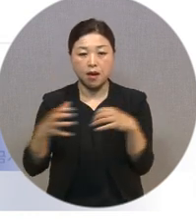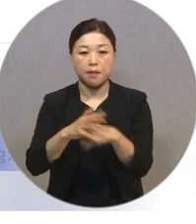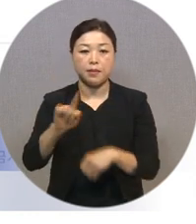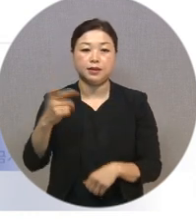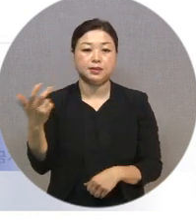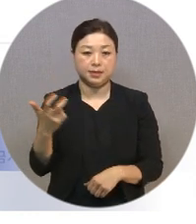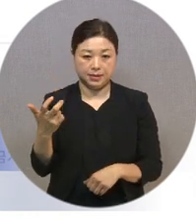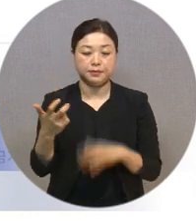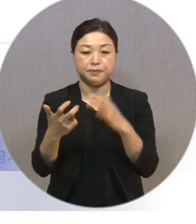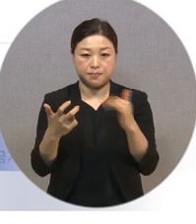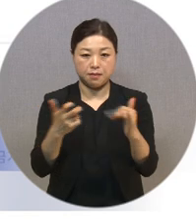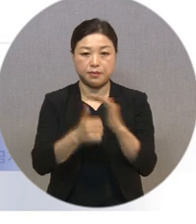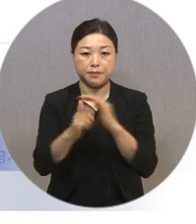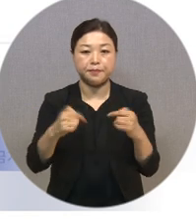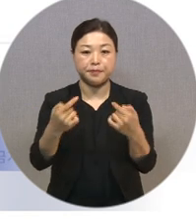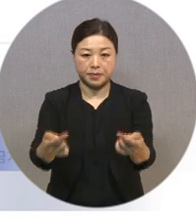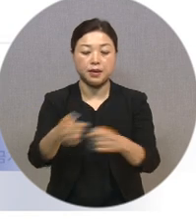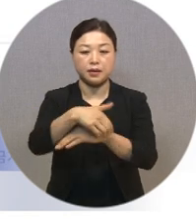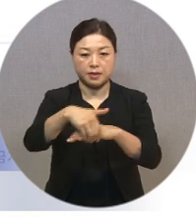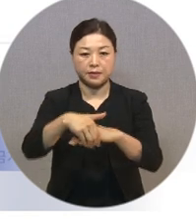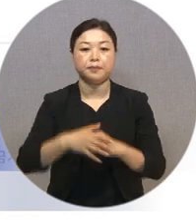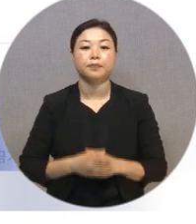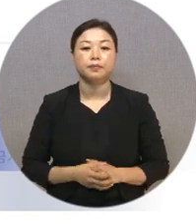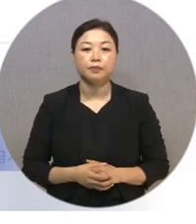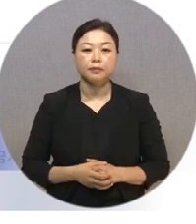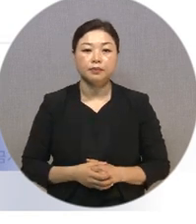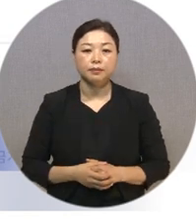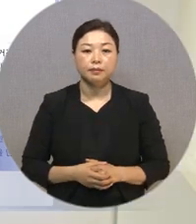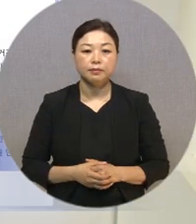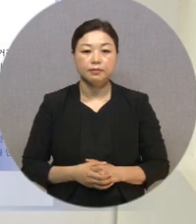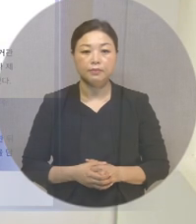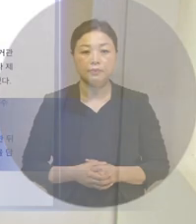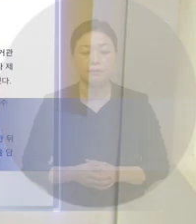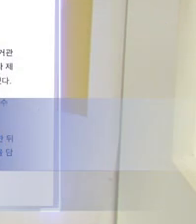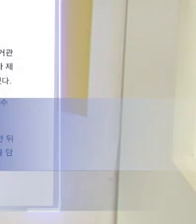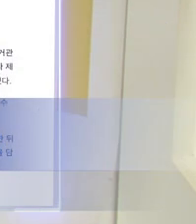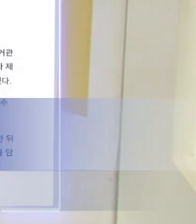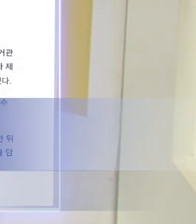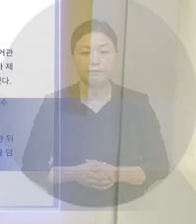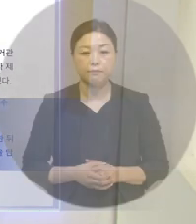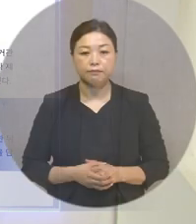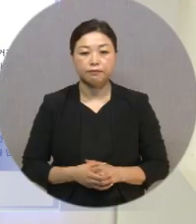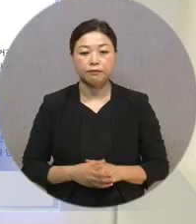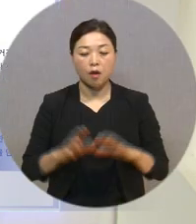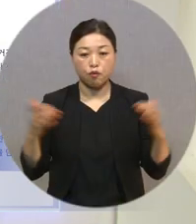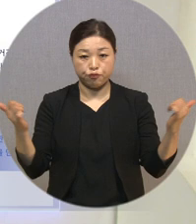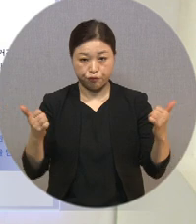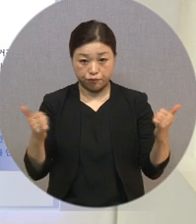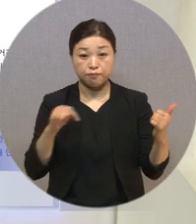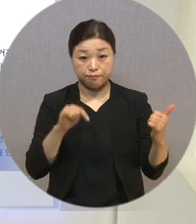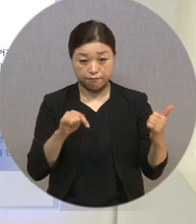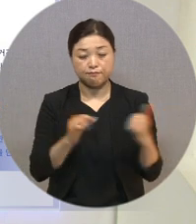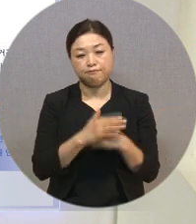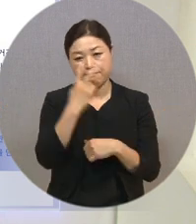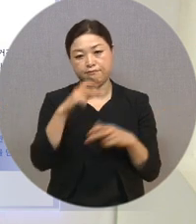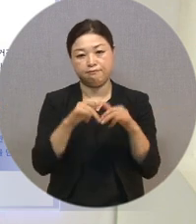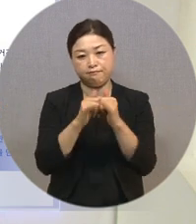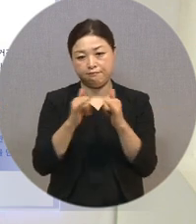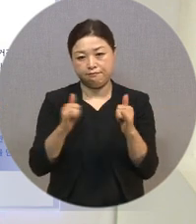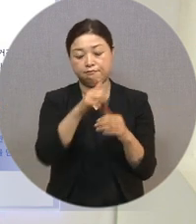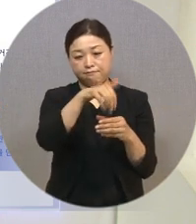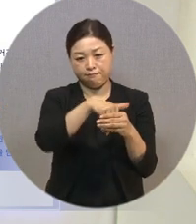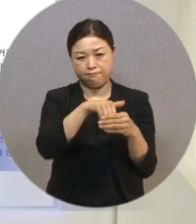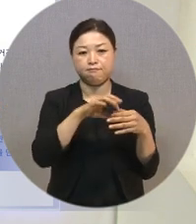170명의 선수단이 참가할 예정입니다 다음 뉴스입니다 국회에서 시각 장애인들이